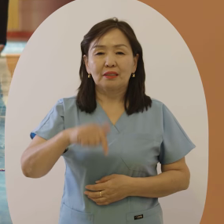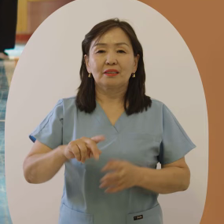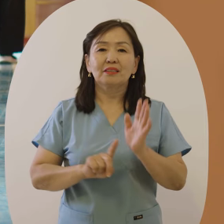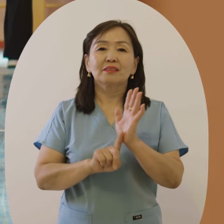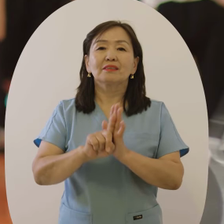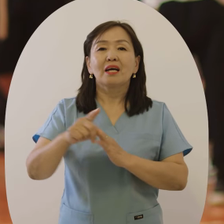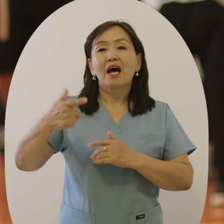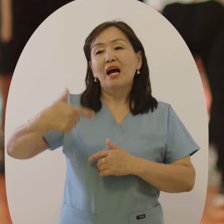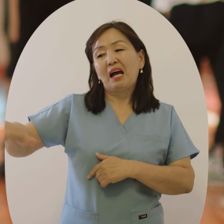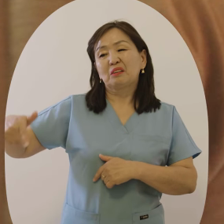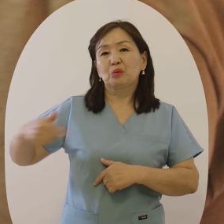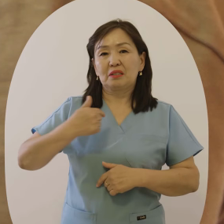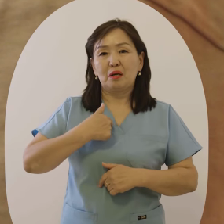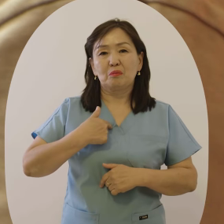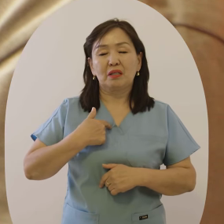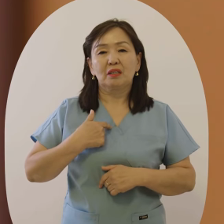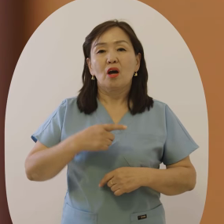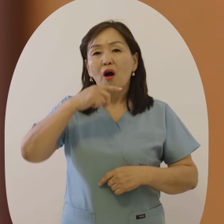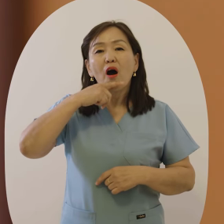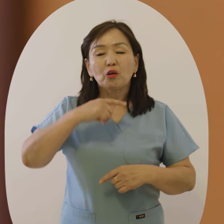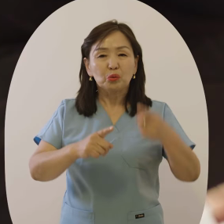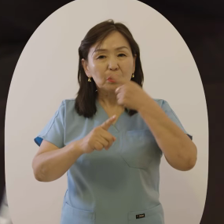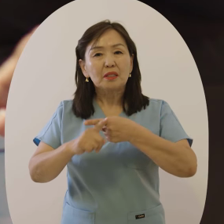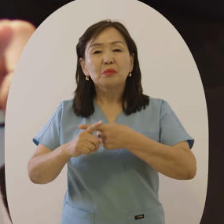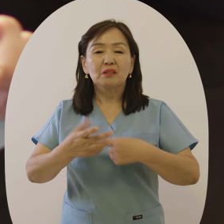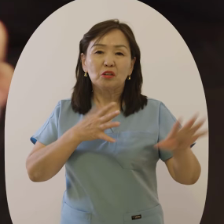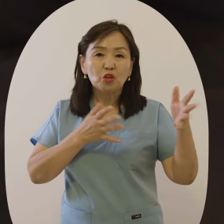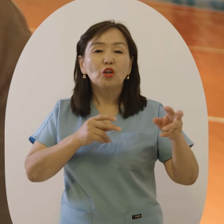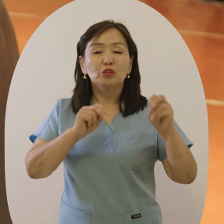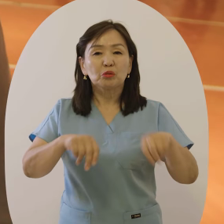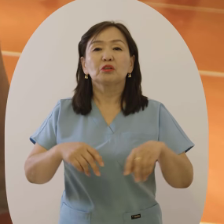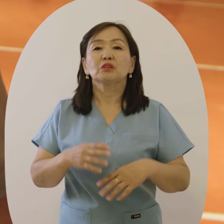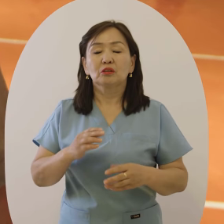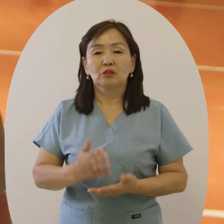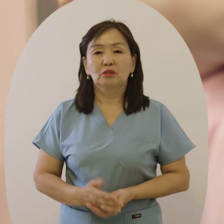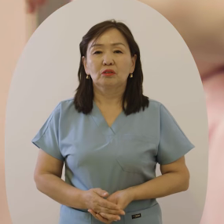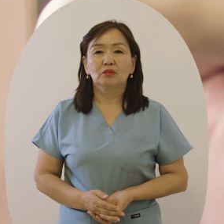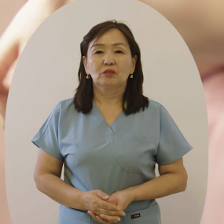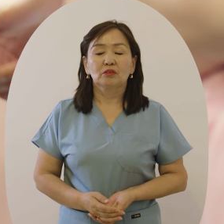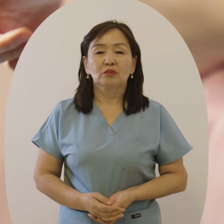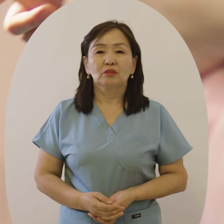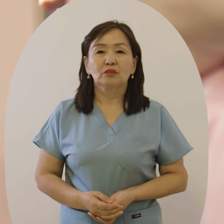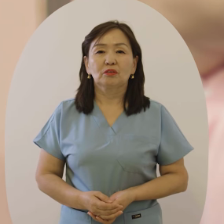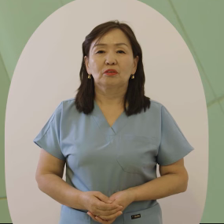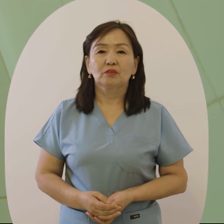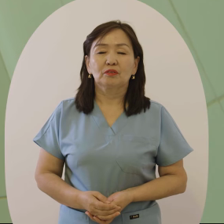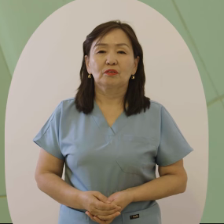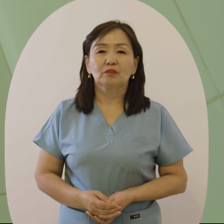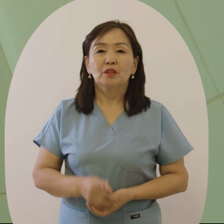Хүүхдүүдээс эхэлсэн энэ гадуурхалт даамжирсаар сүүлдээ ангийн охтууд хүртэл намайг шовдорлож эхэлсэн юм.